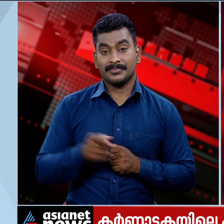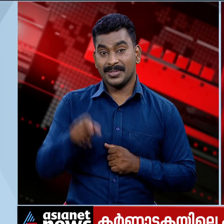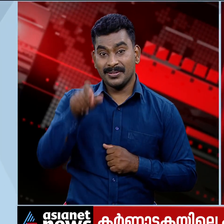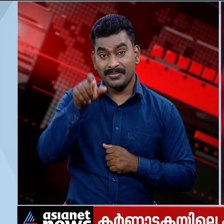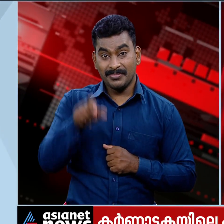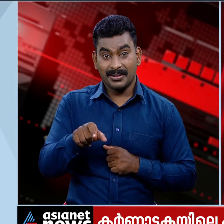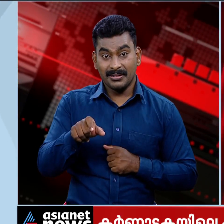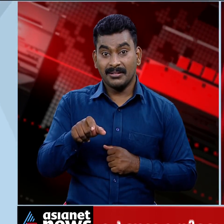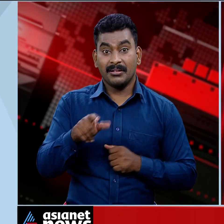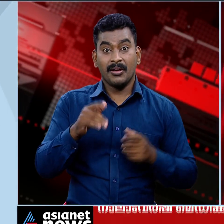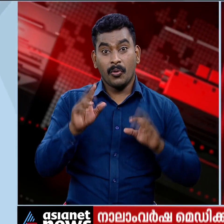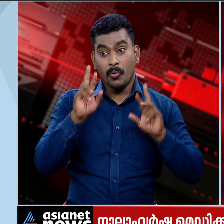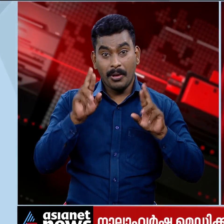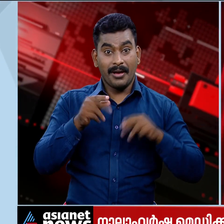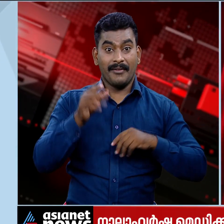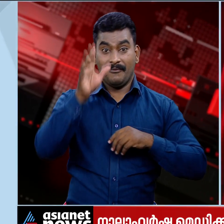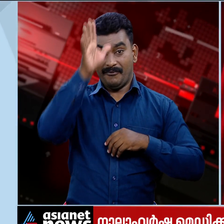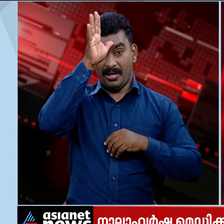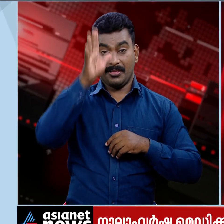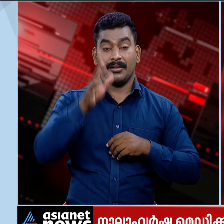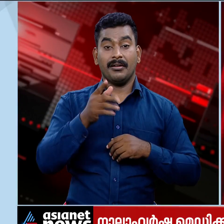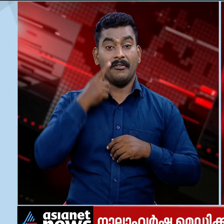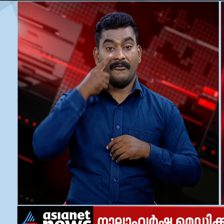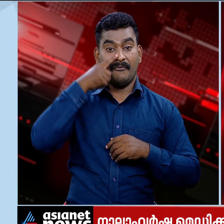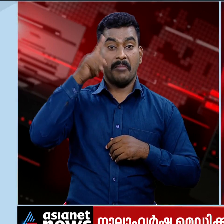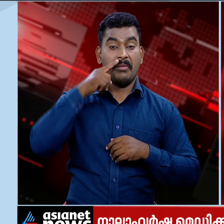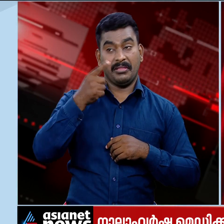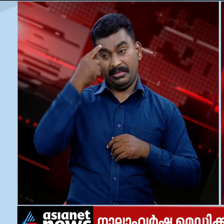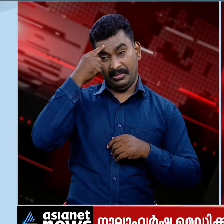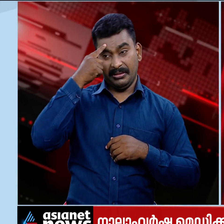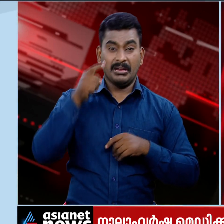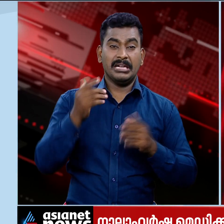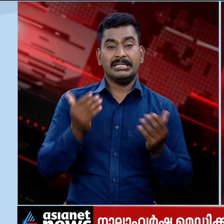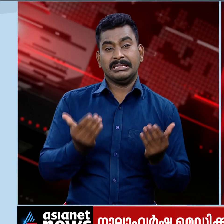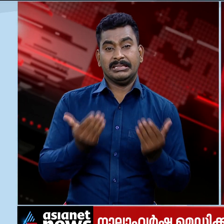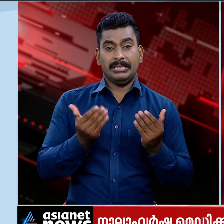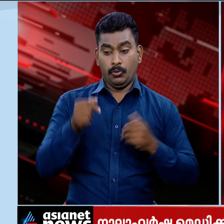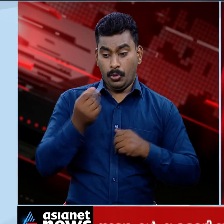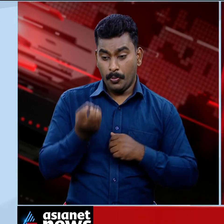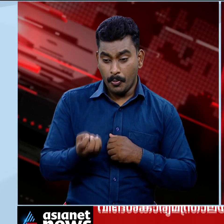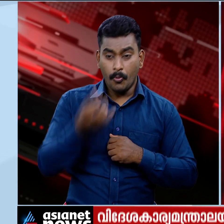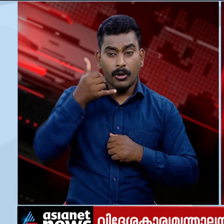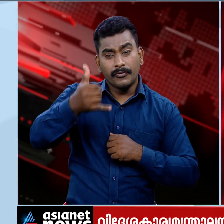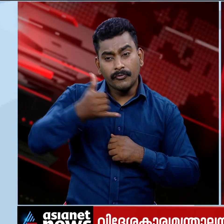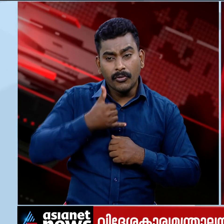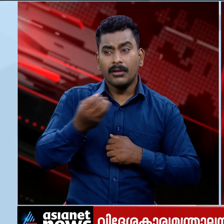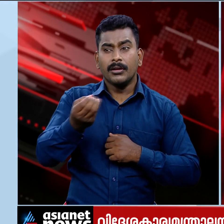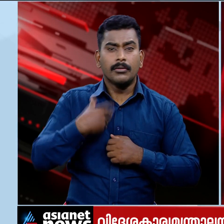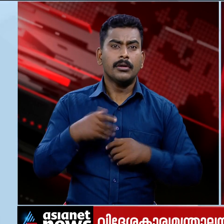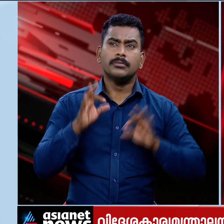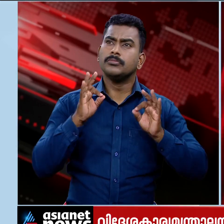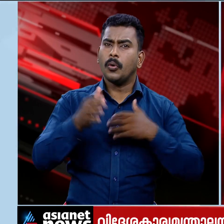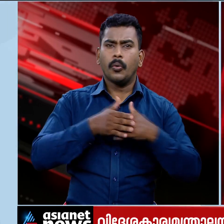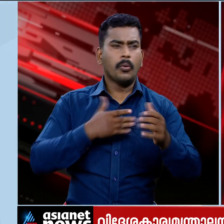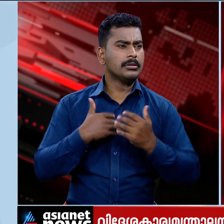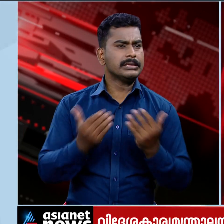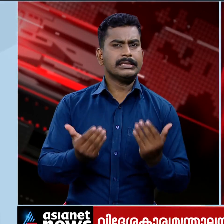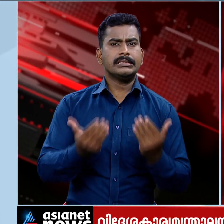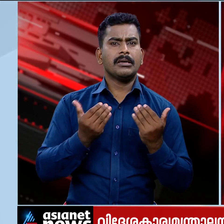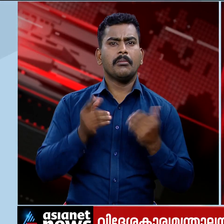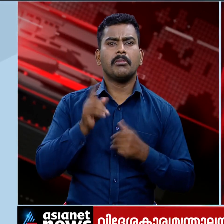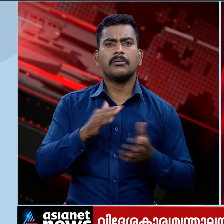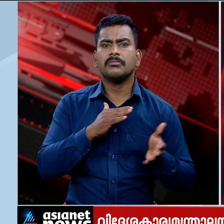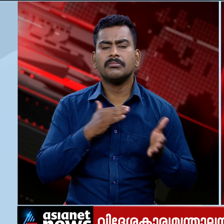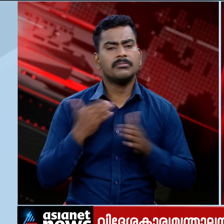മകൻ സുരക്ഷിതനായി തിരിച്ചെത്തുമെന്ന പ്രതീക്ഷയിലായിരുന്നുവെന്ന് നവീന്റെ അച്ഛൻ പറയുന്നു. ഇന്നും വിളിച്ചിരുന്നുവെന്നും സുരക്ഷിതനായി മടങ്ങിവരുമെന്ന് നവീൻ പറഞ്ഞുവെന്നും